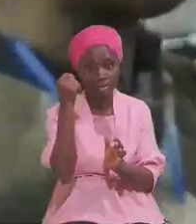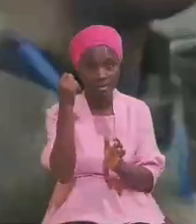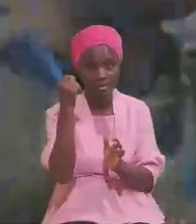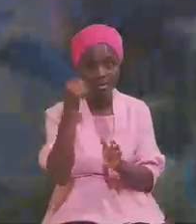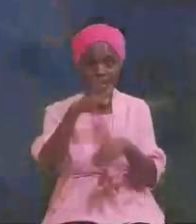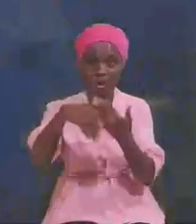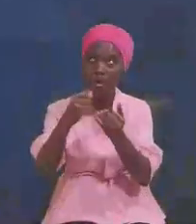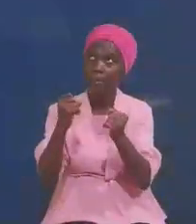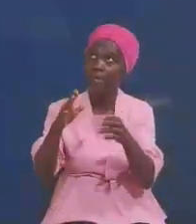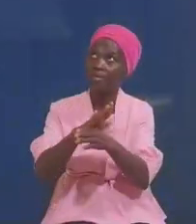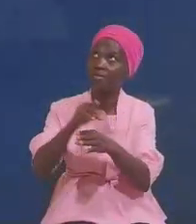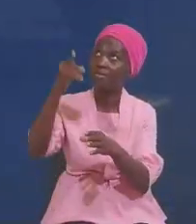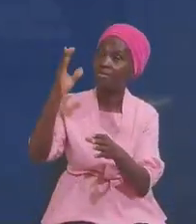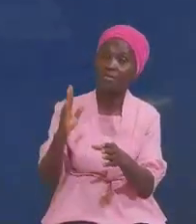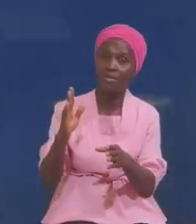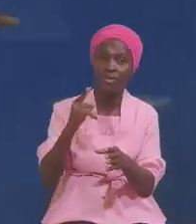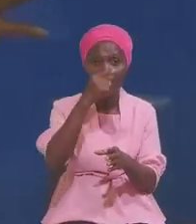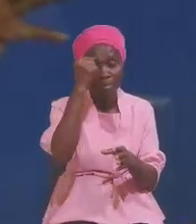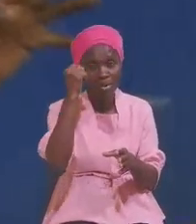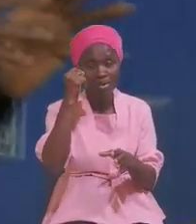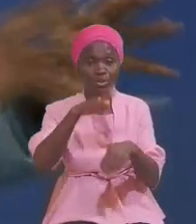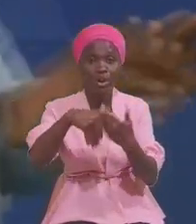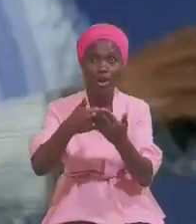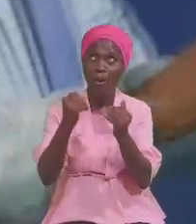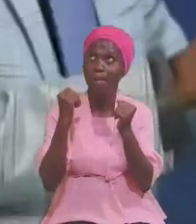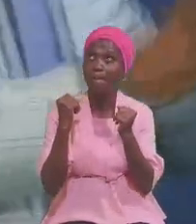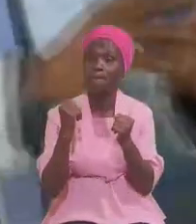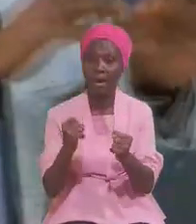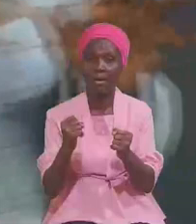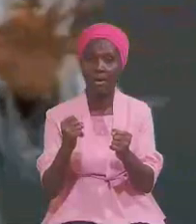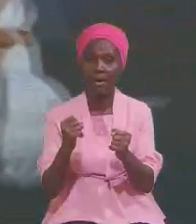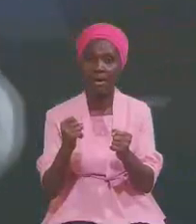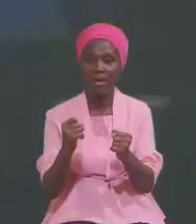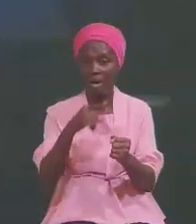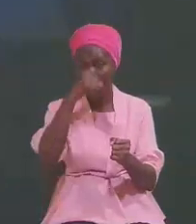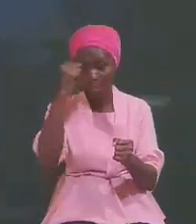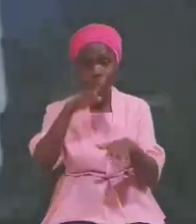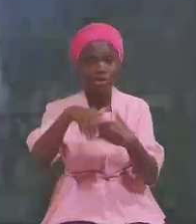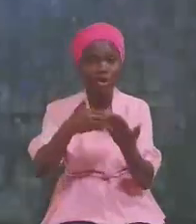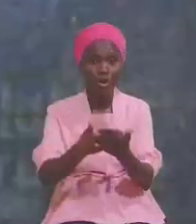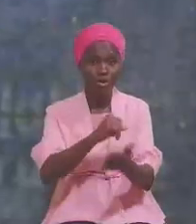l'omnipotence, parce que tout pouvoir, parce que toute autorité